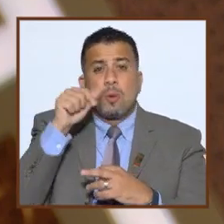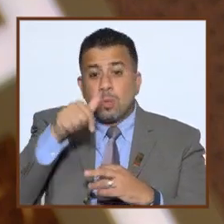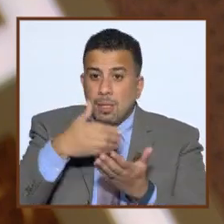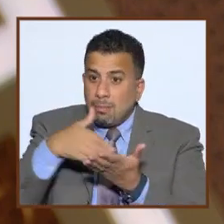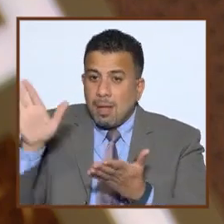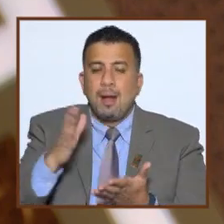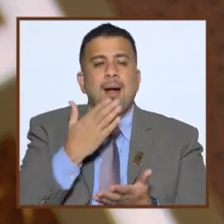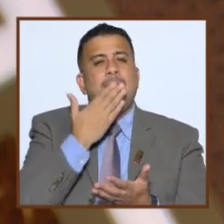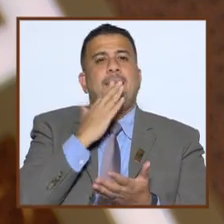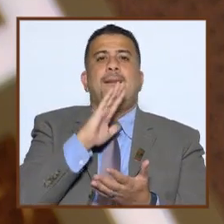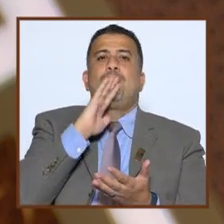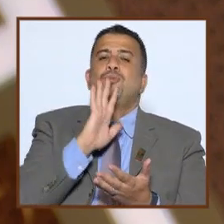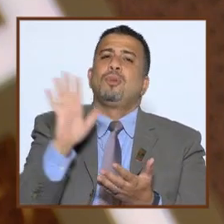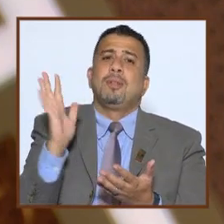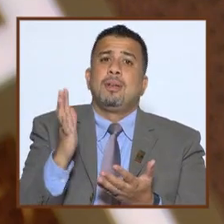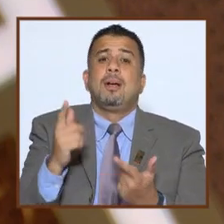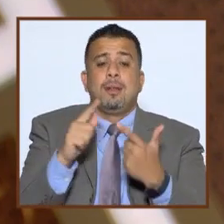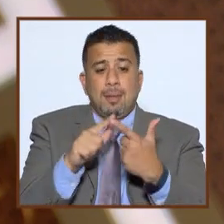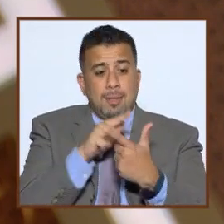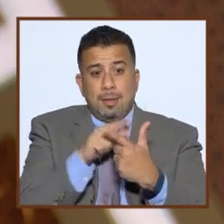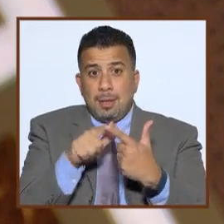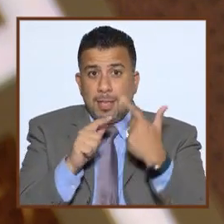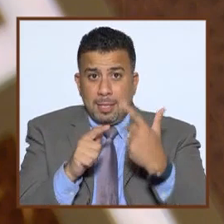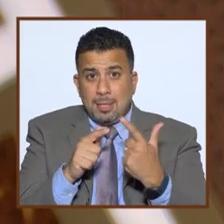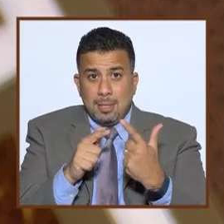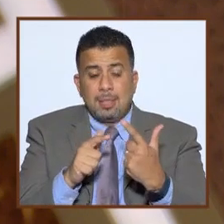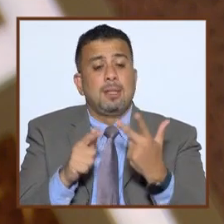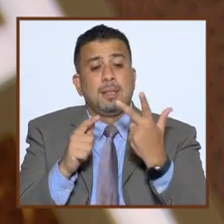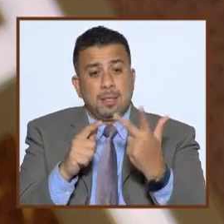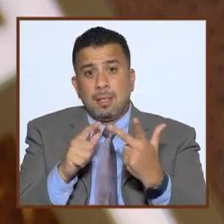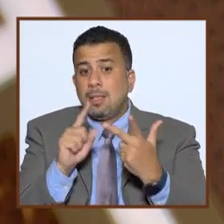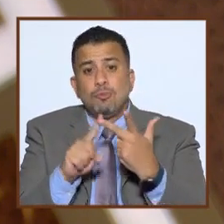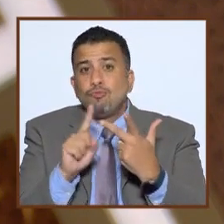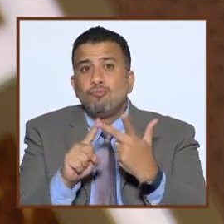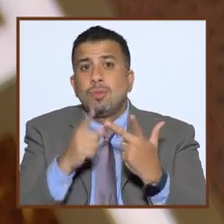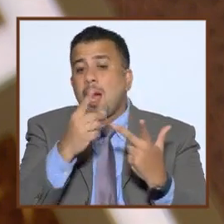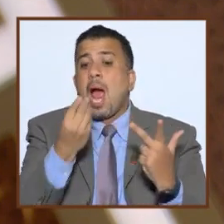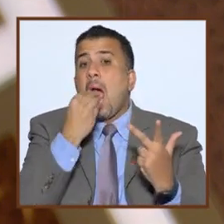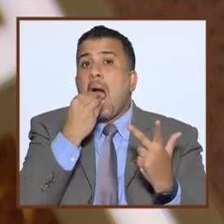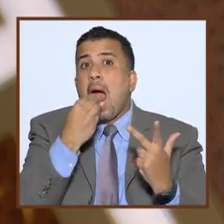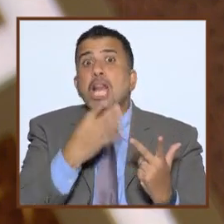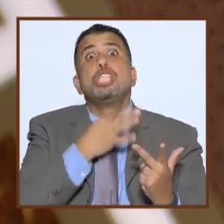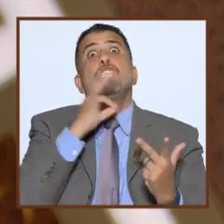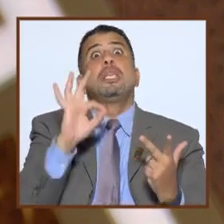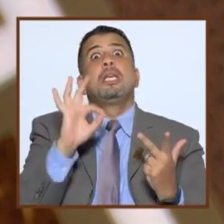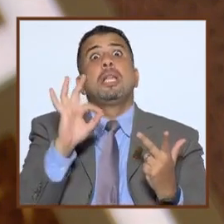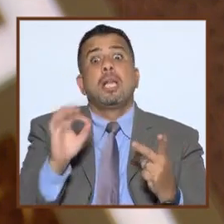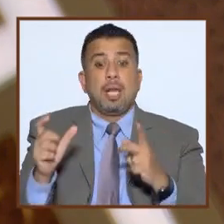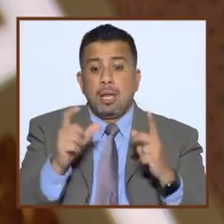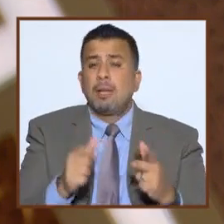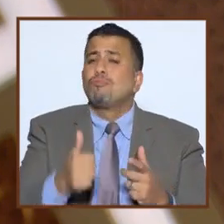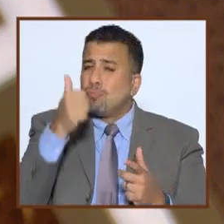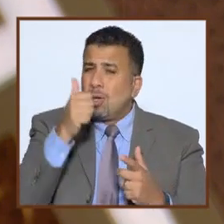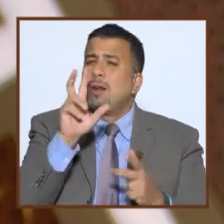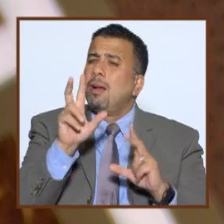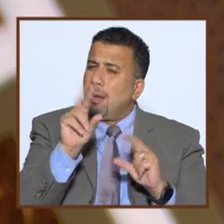ولله الحمد استطعت ان تتخلصي من وسواس الوضوء وسواس الصلاه وهذا بتوفيق الله عز وجل انت قادر